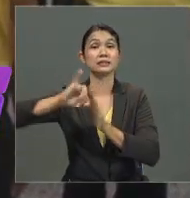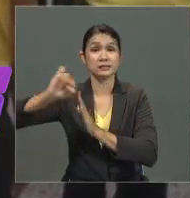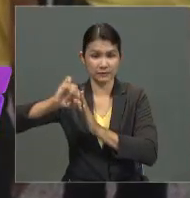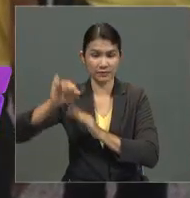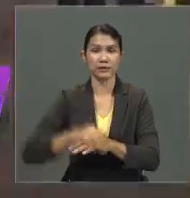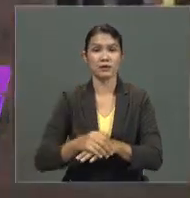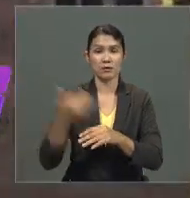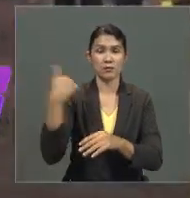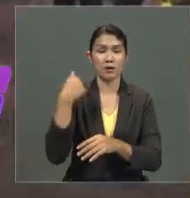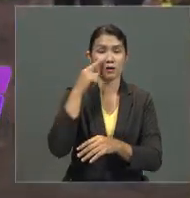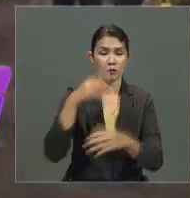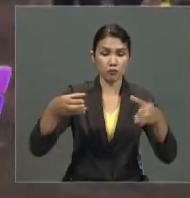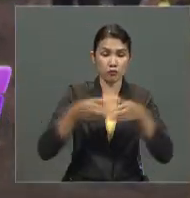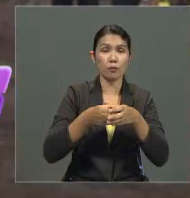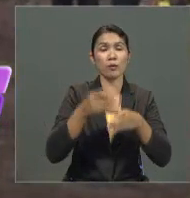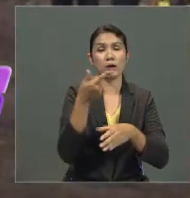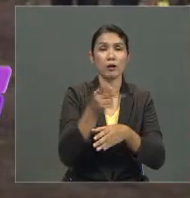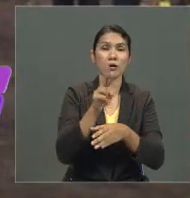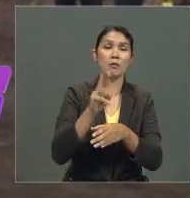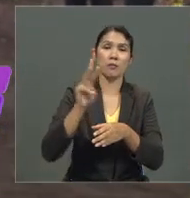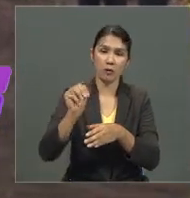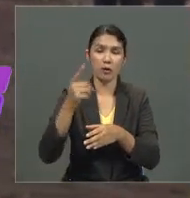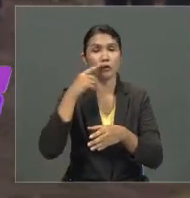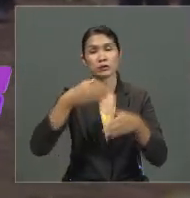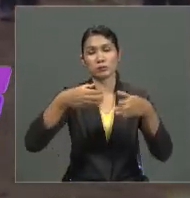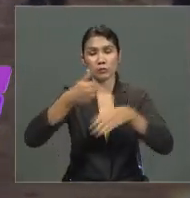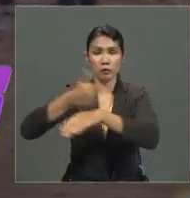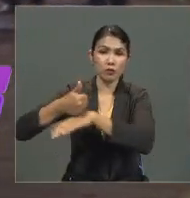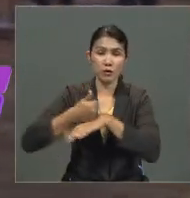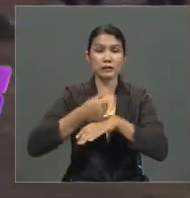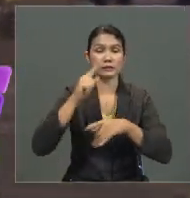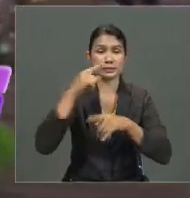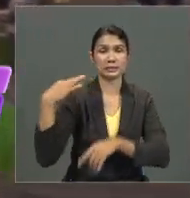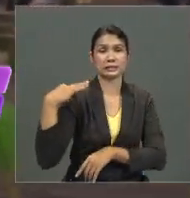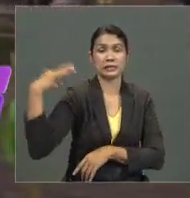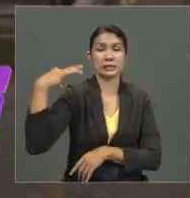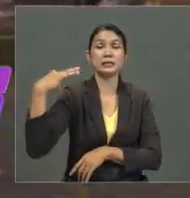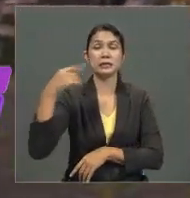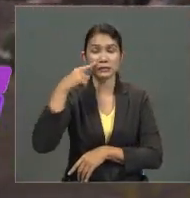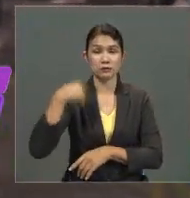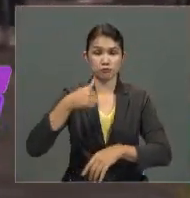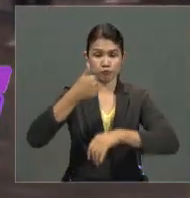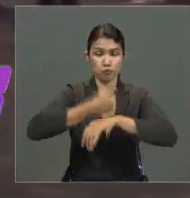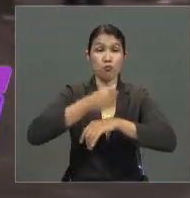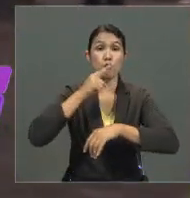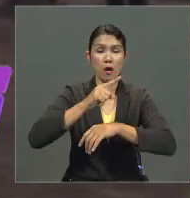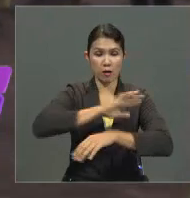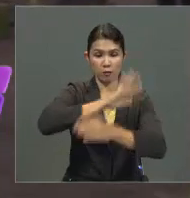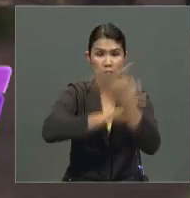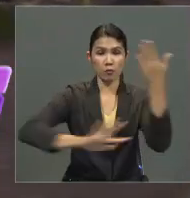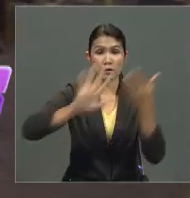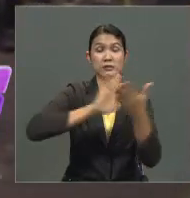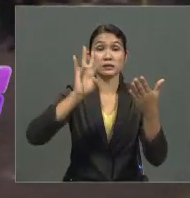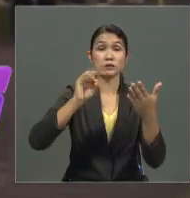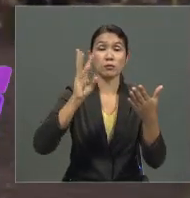ลอดจนพลเรือเอกประวิตรรุจิเทศผู้อำนวยการศูนย์อำนวยการใหญ่จิตอาสาพระราชทานนำผู้ว่าราชการจังหวัด76จังหวัด